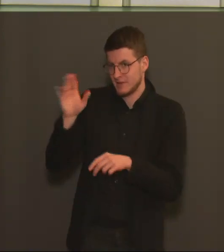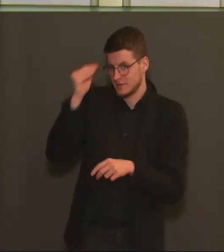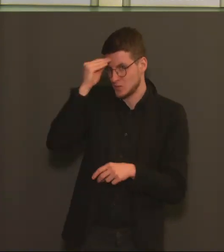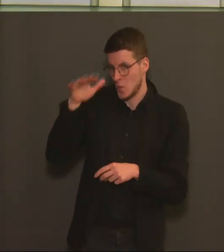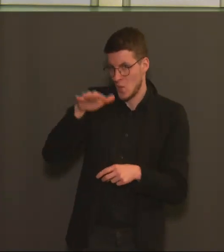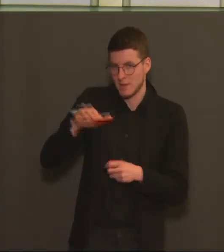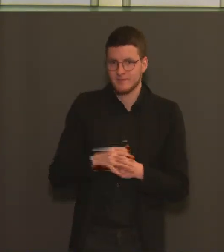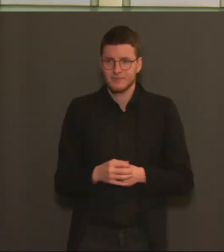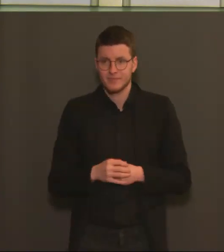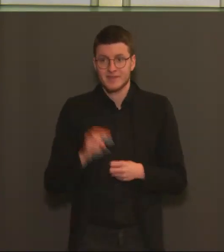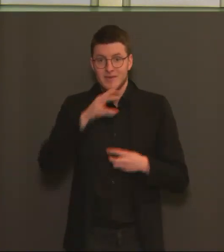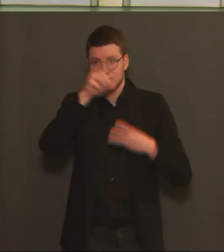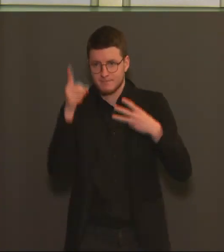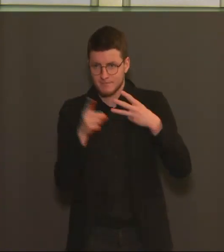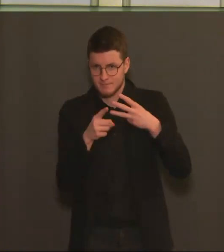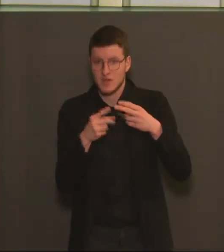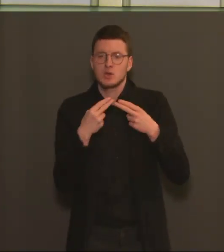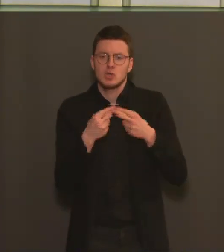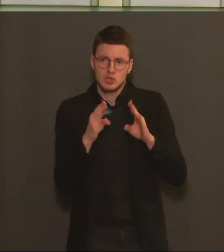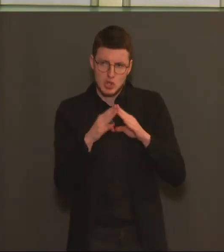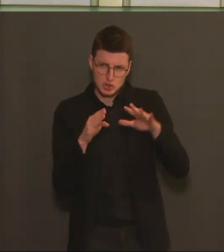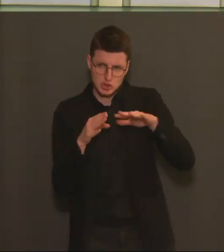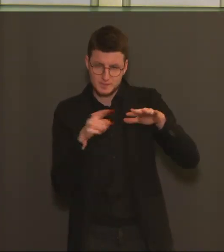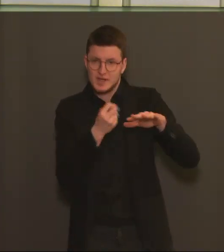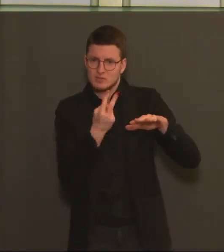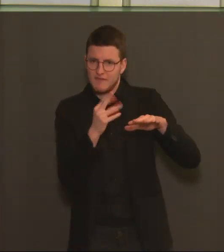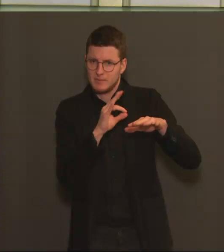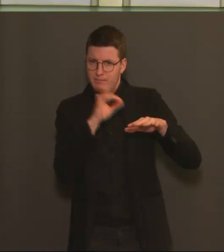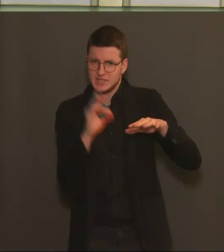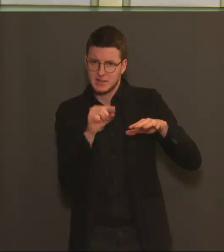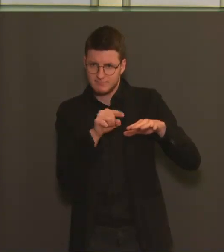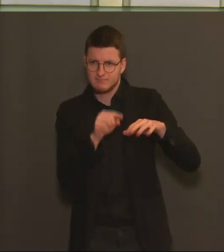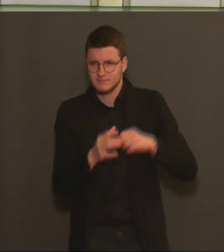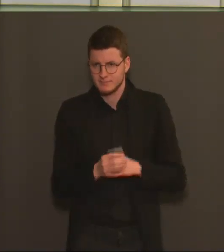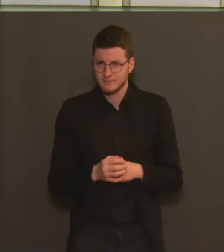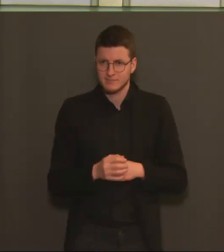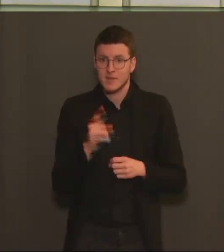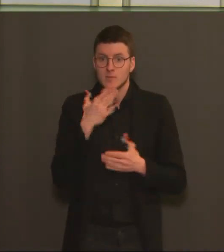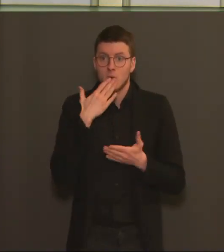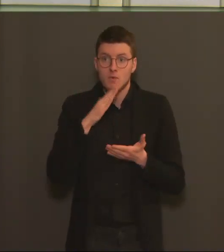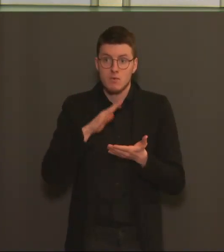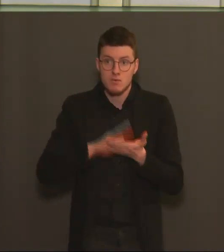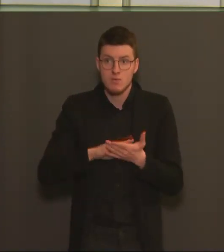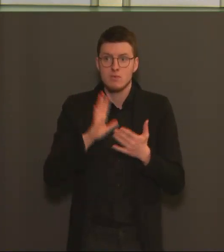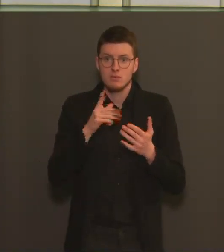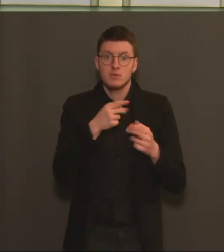vertegenwoordigen, en de woonzorgcentra met 12%. En dit percentage neemt gelukkig week na week af.